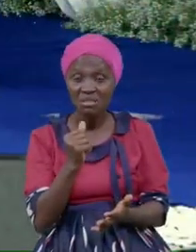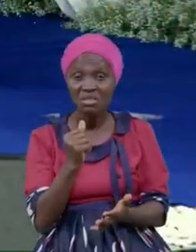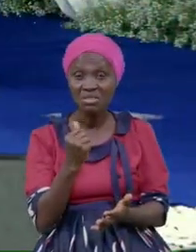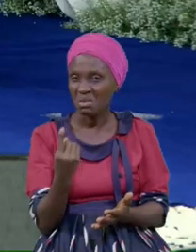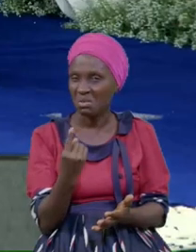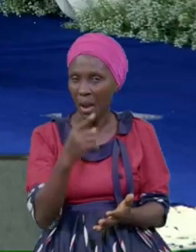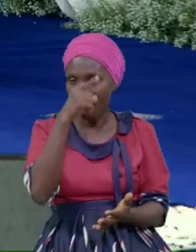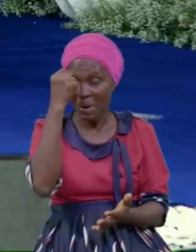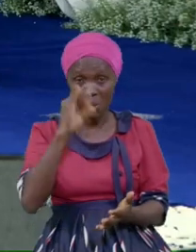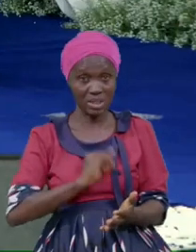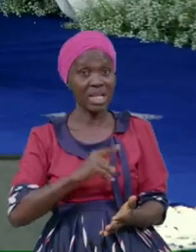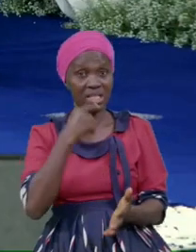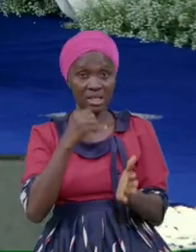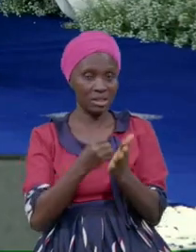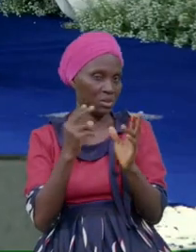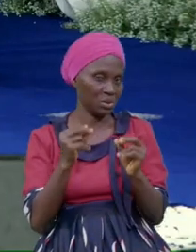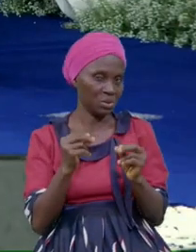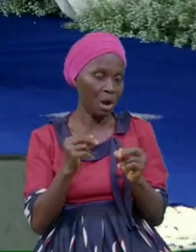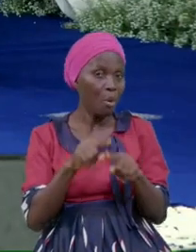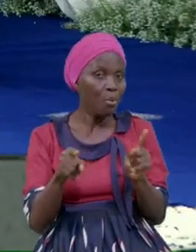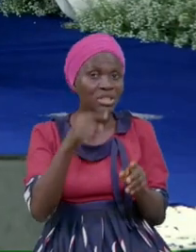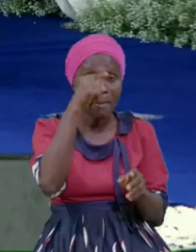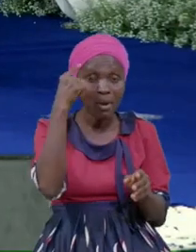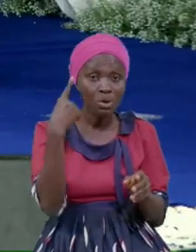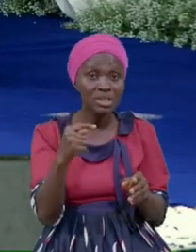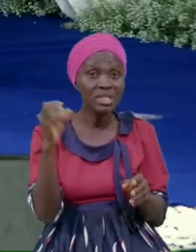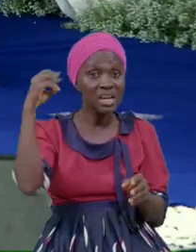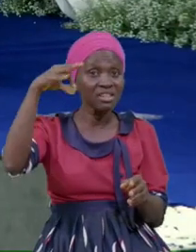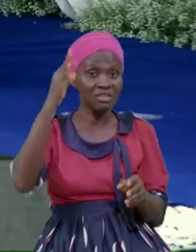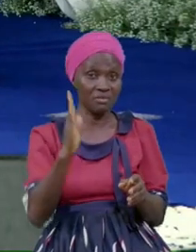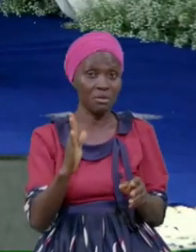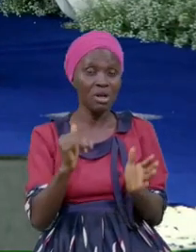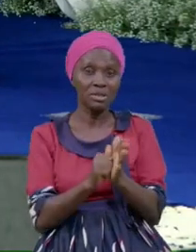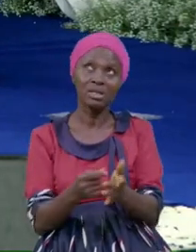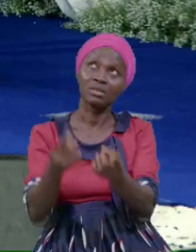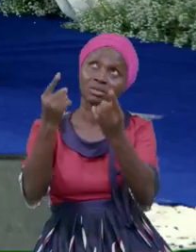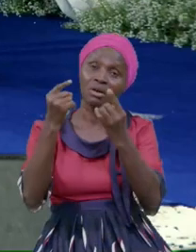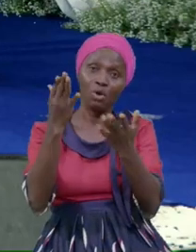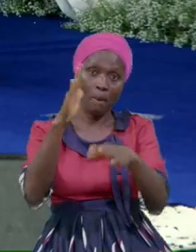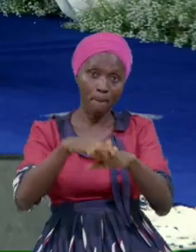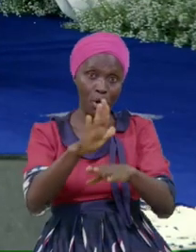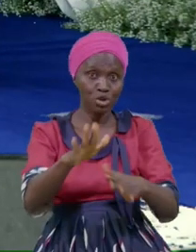Parce que je l'ai dit. Mais parce que la grâce de Dieu qui vient dans ta vie,